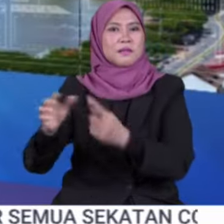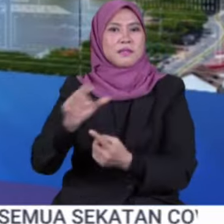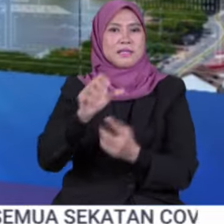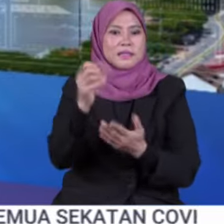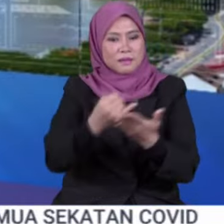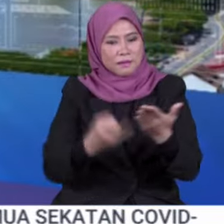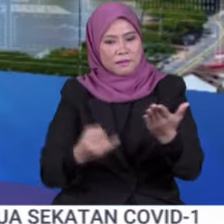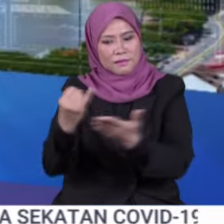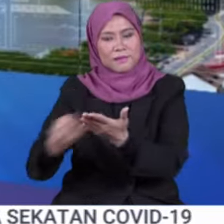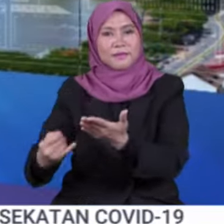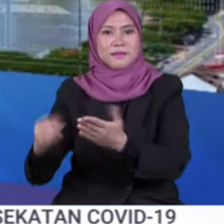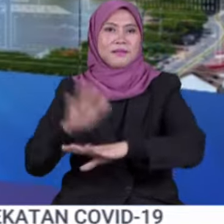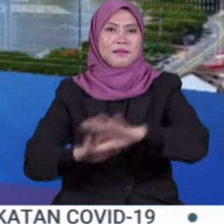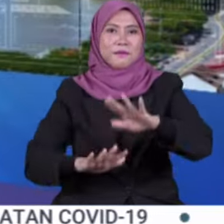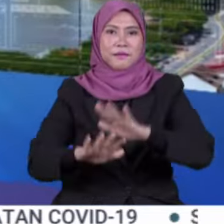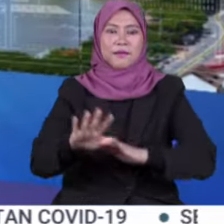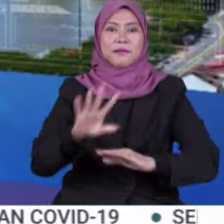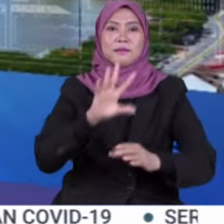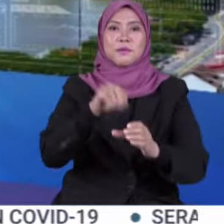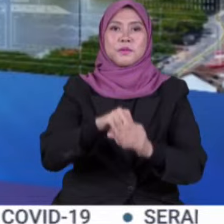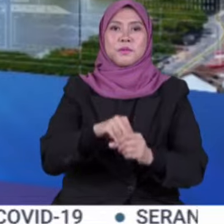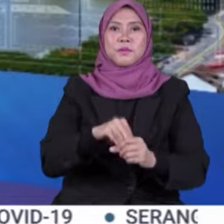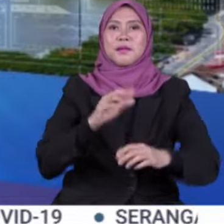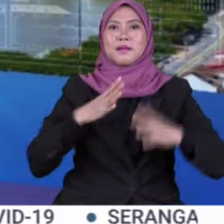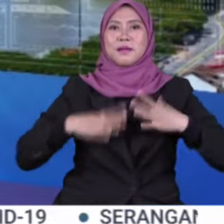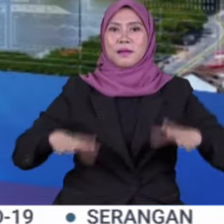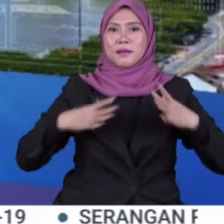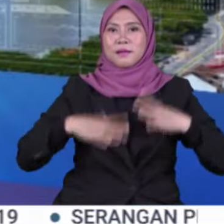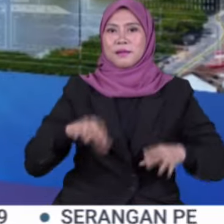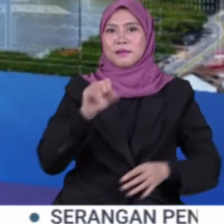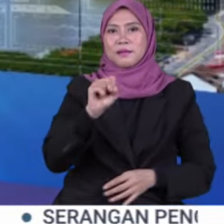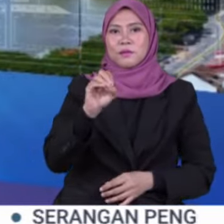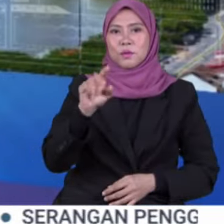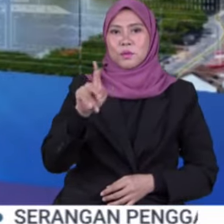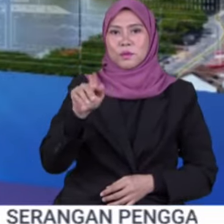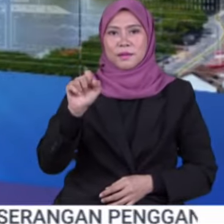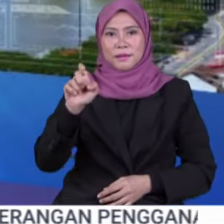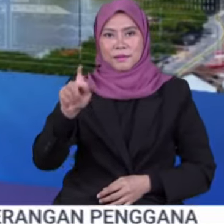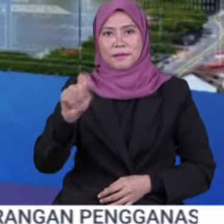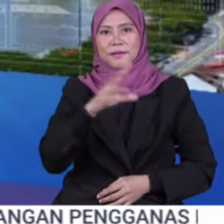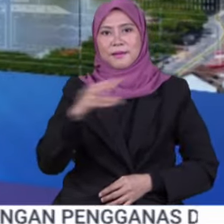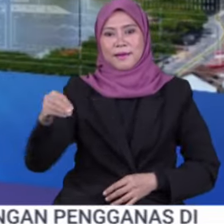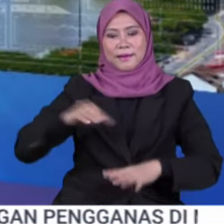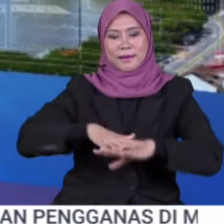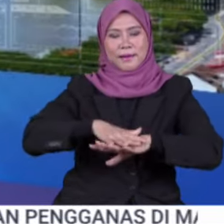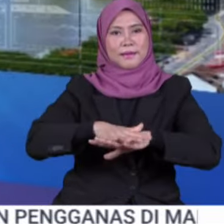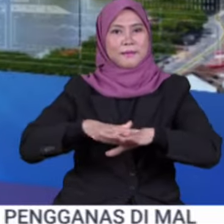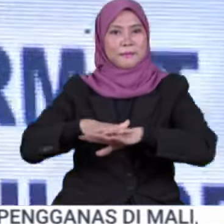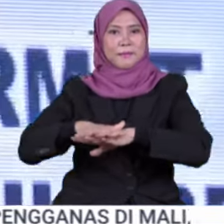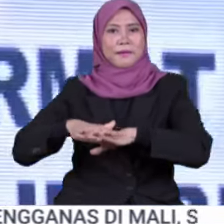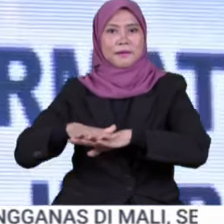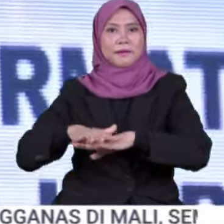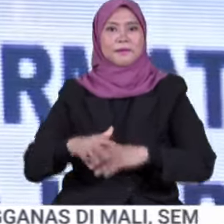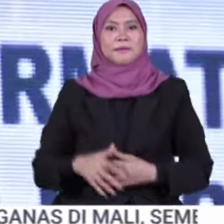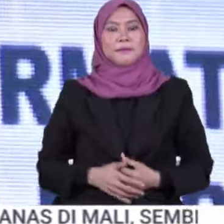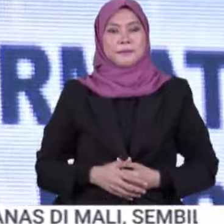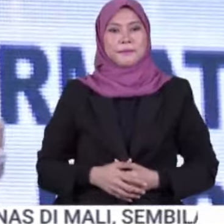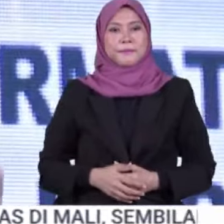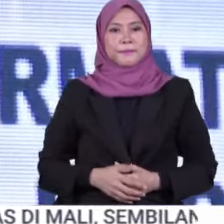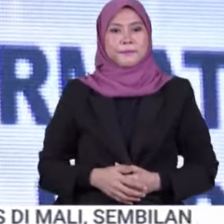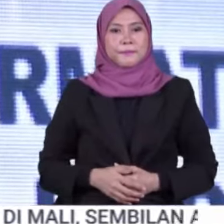di negeri ini. Ini termasuk keringkam kain songket, puak kumbu serta anyaman. Yang